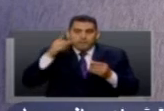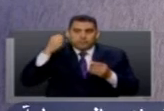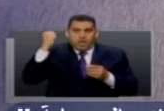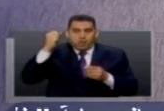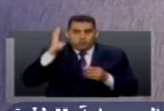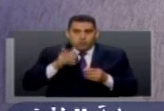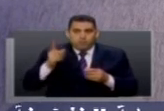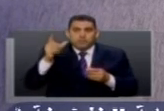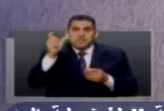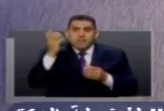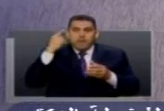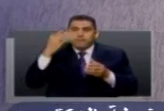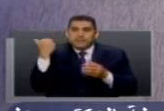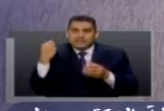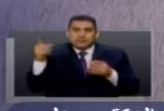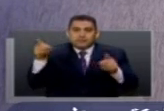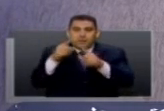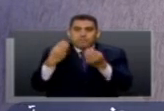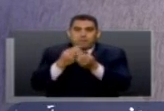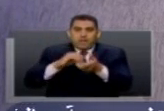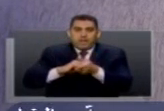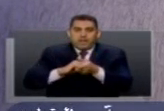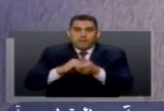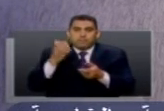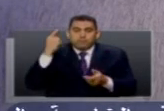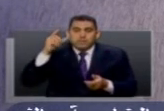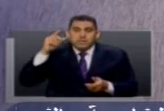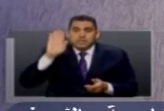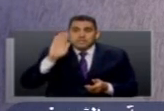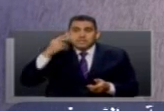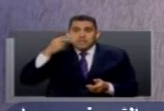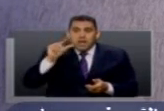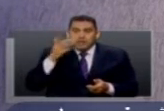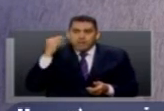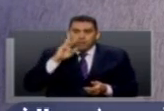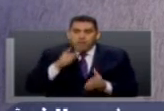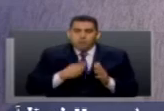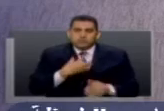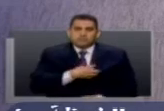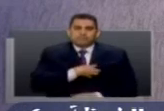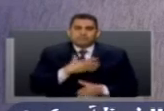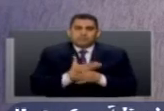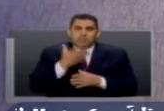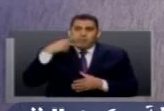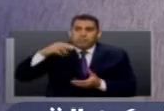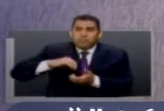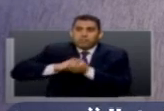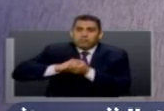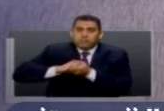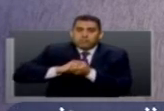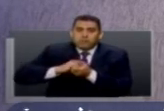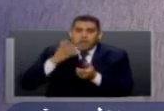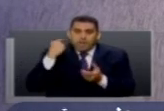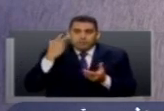الاسلام سيدنا سعد بن معاذ هو كان اكثر من تالم لانهم كانوا حلفائه قبل الاسلام نعم وهو الذي مهد لحسن